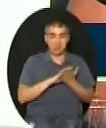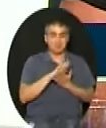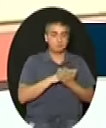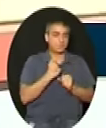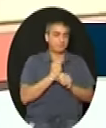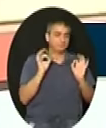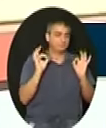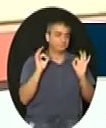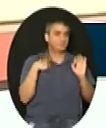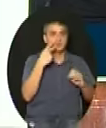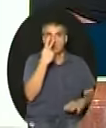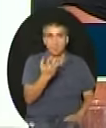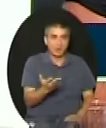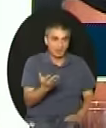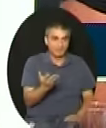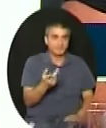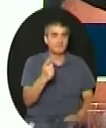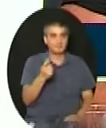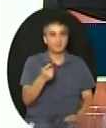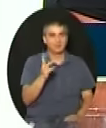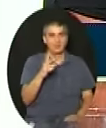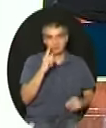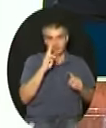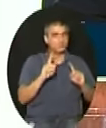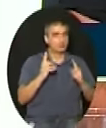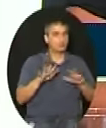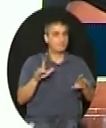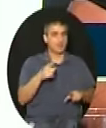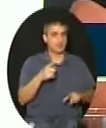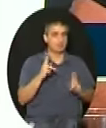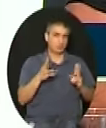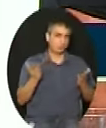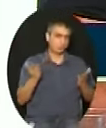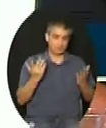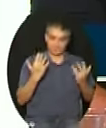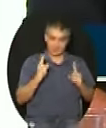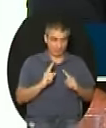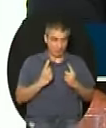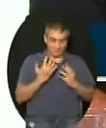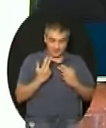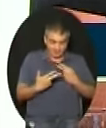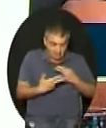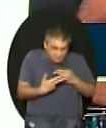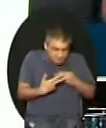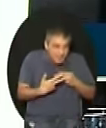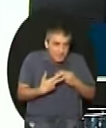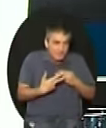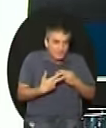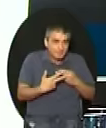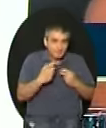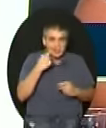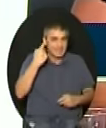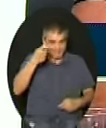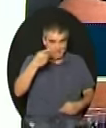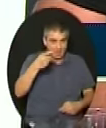מעשים, אנחנו רואים בסופו של דבר, כנראה את התופעה, לא, אבל כנראה שישנה תופעה שמתרחשת, שמתקרבים לקריה